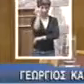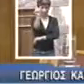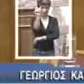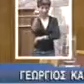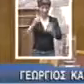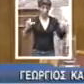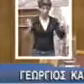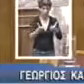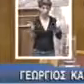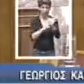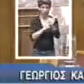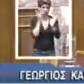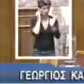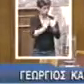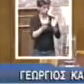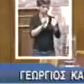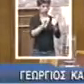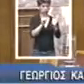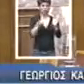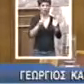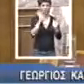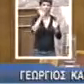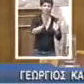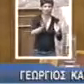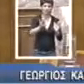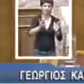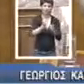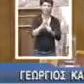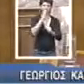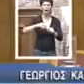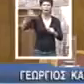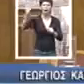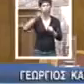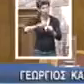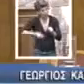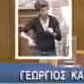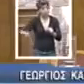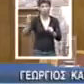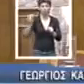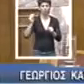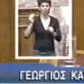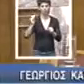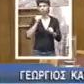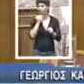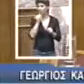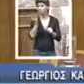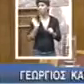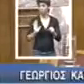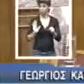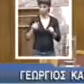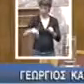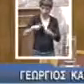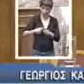απαγορευτική, δεν πρέπει να ακούγεται. Οδηγεί σε φασισμό, σε ακραία φαινόμενα. Δεν μπορεί να είναι ένας